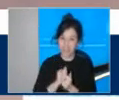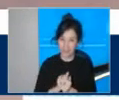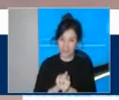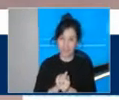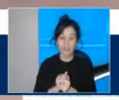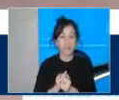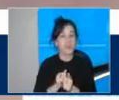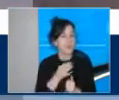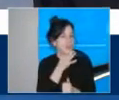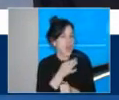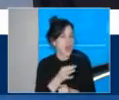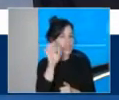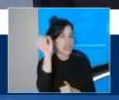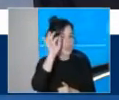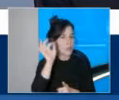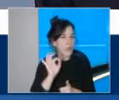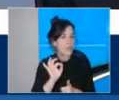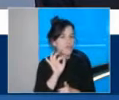של מי גבוהים יותר?